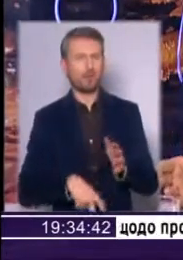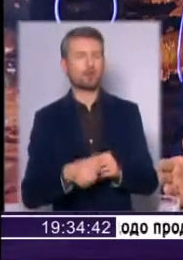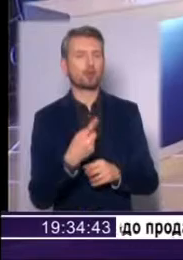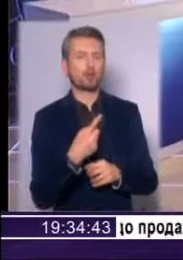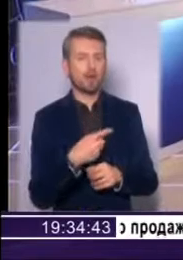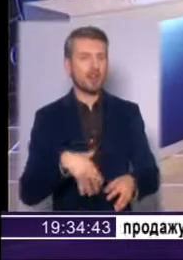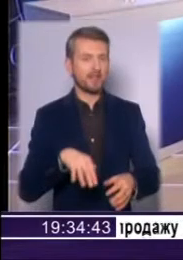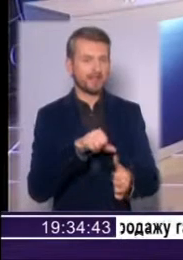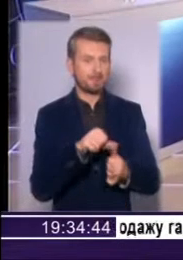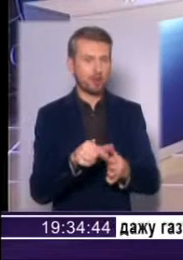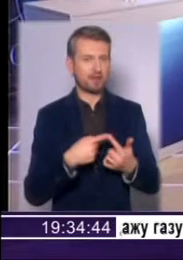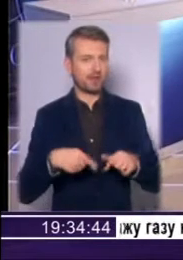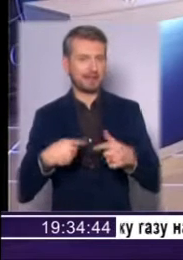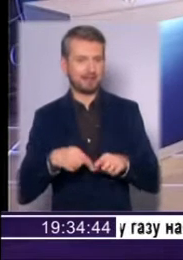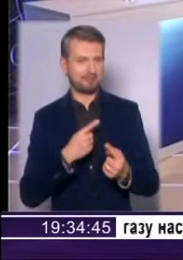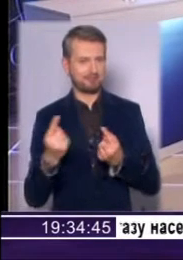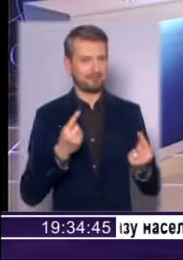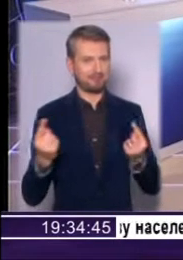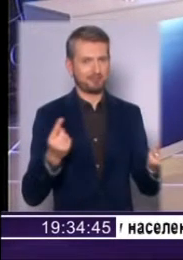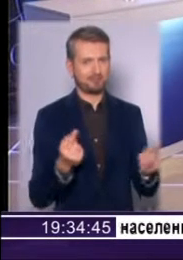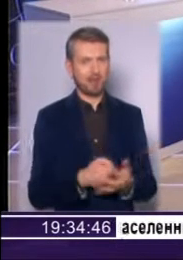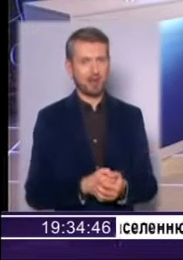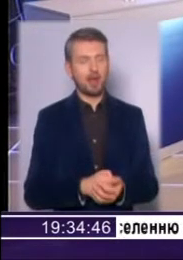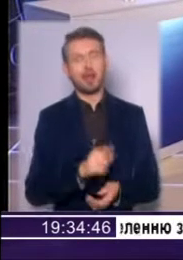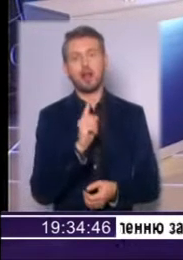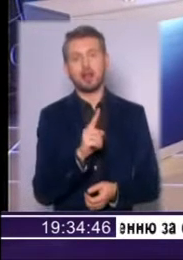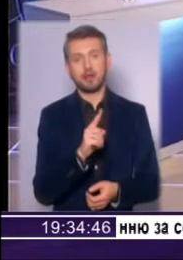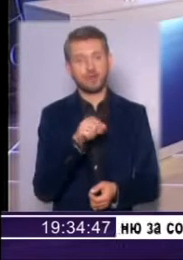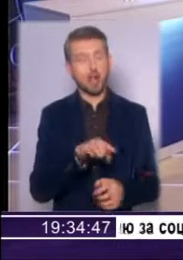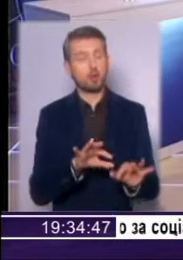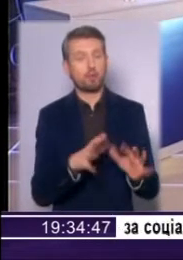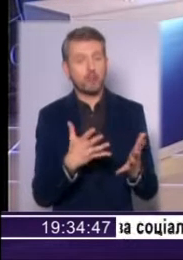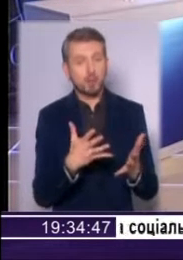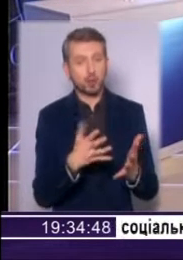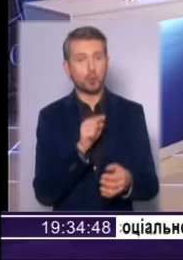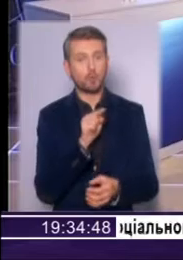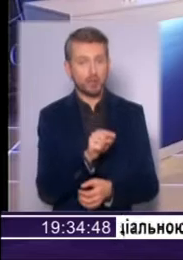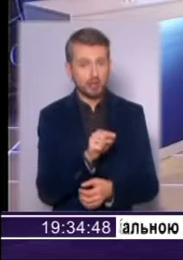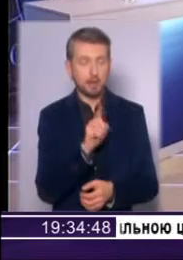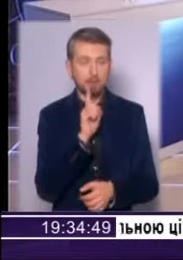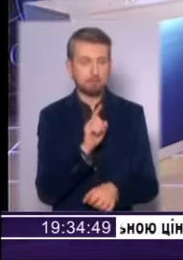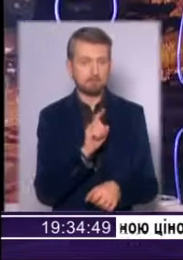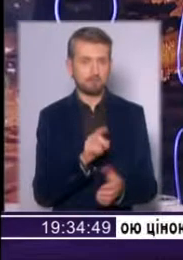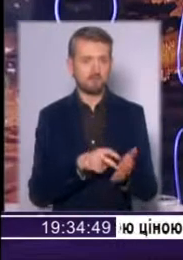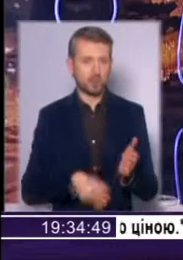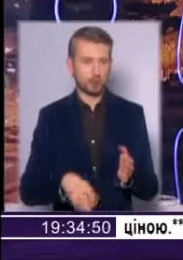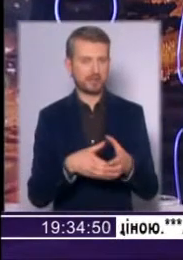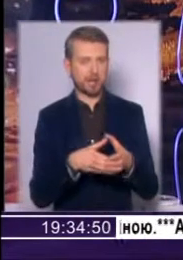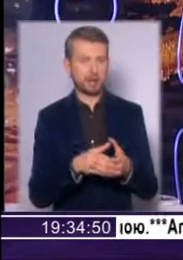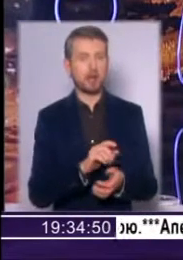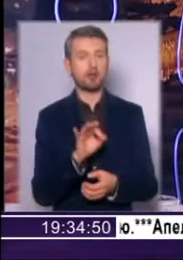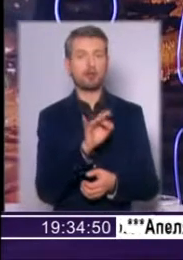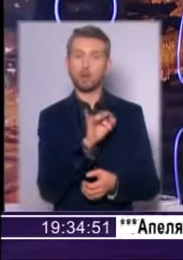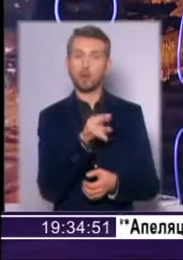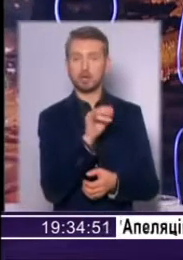всі позафракційні. Але просто в даному випадку він призупинив членство в партії, і все. А щодо Рудика,